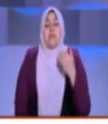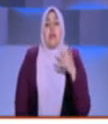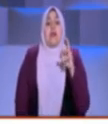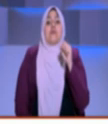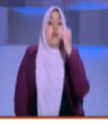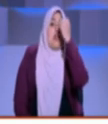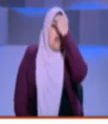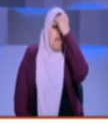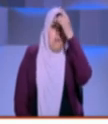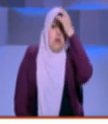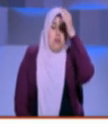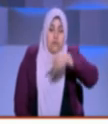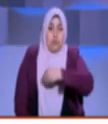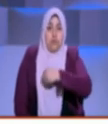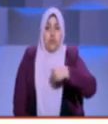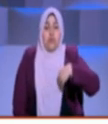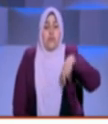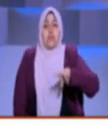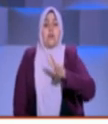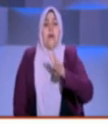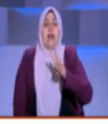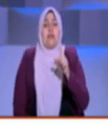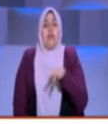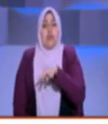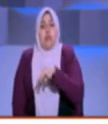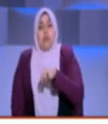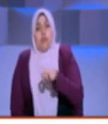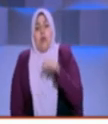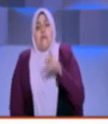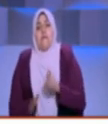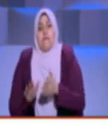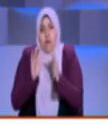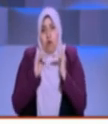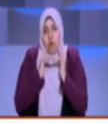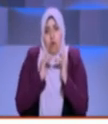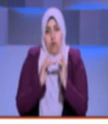منهم 7,800 تقريبا في غرف العناية المركزة.